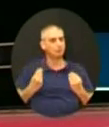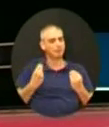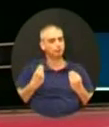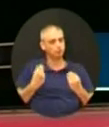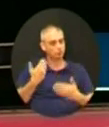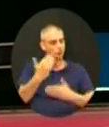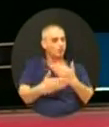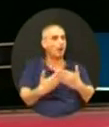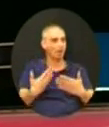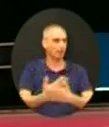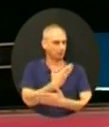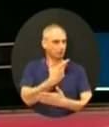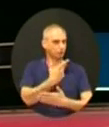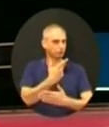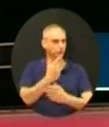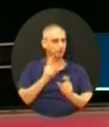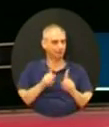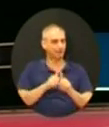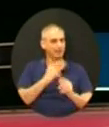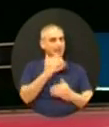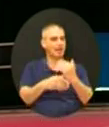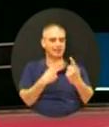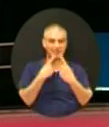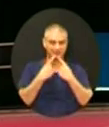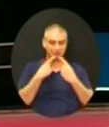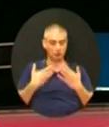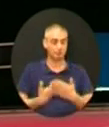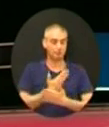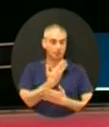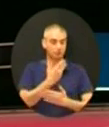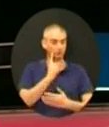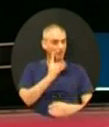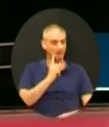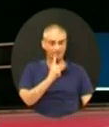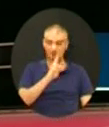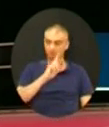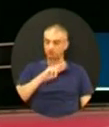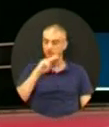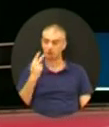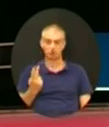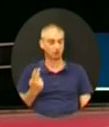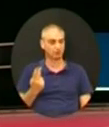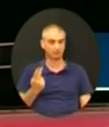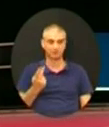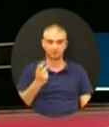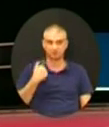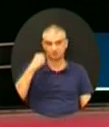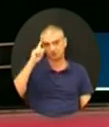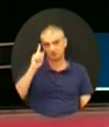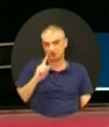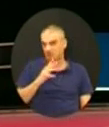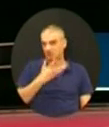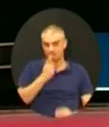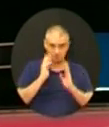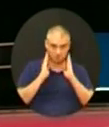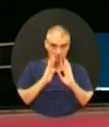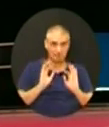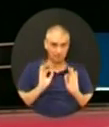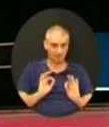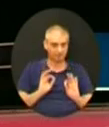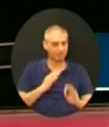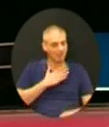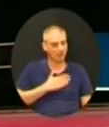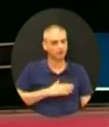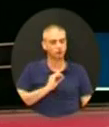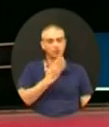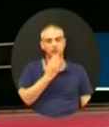איזה מהלך, כן, ולהתניע את השיחות מחדש, אבל מהצד השני גם אני לא יודעת כמה הם מאמינים ברצון